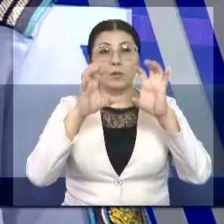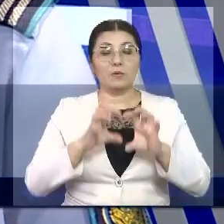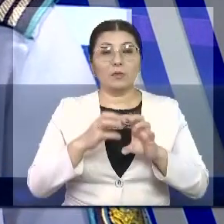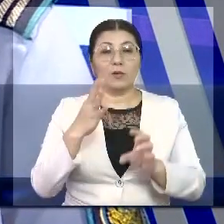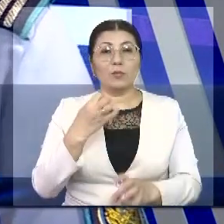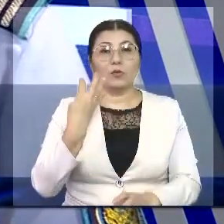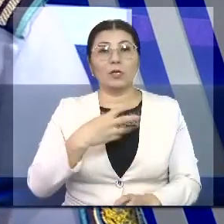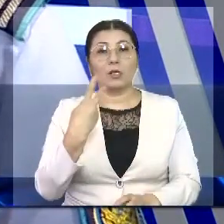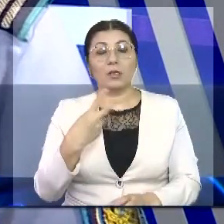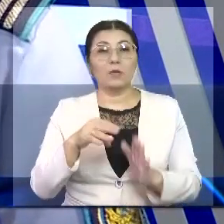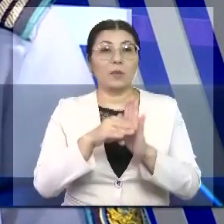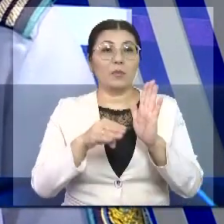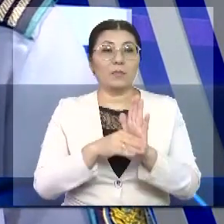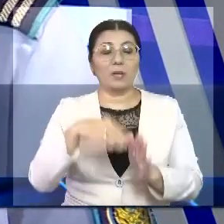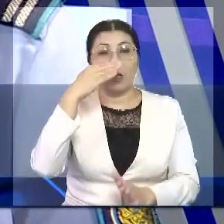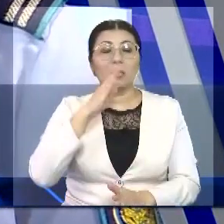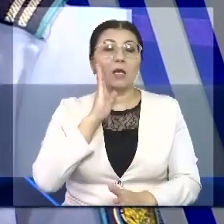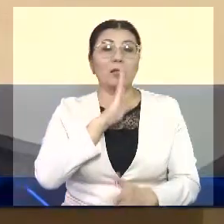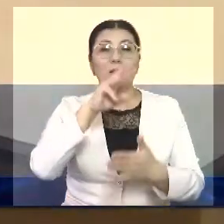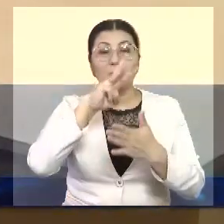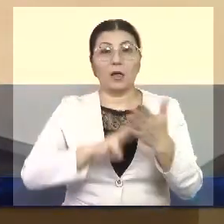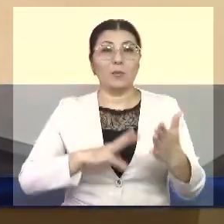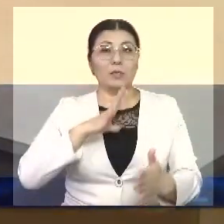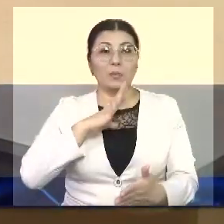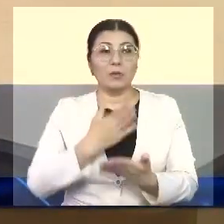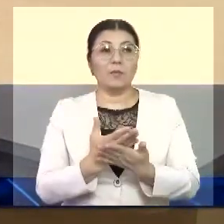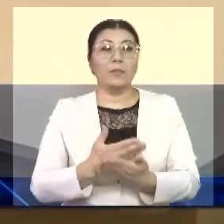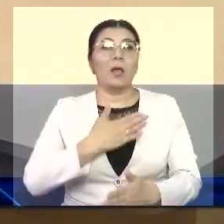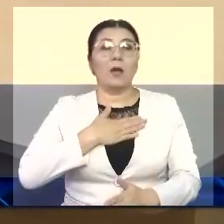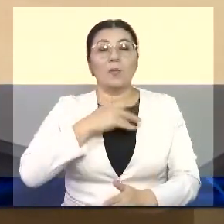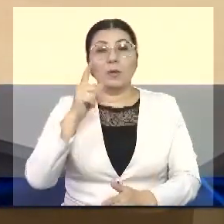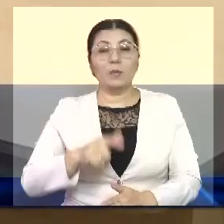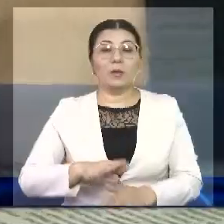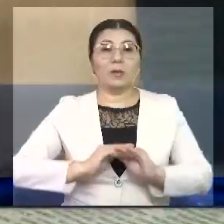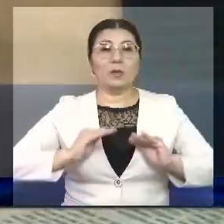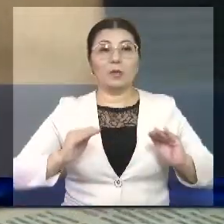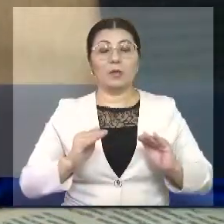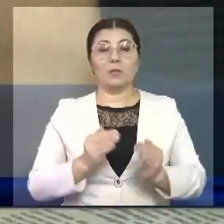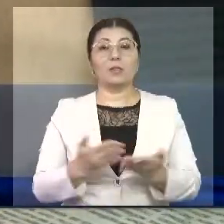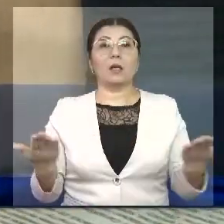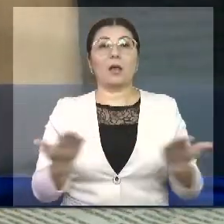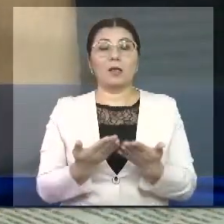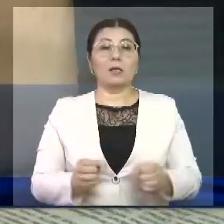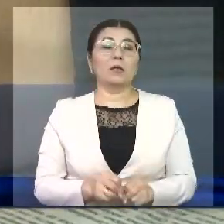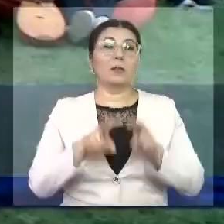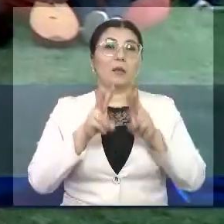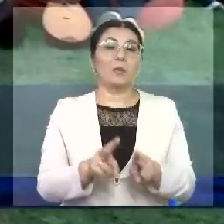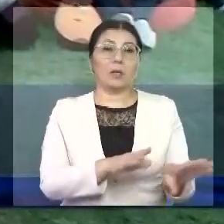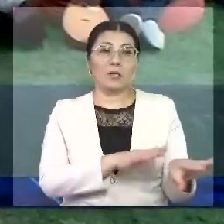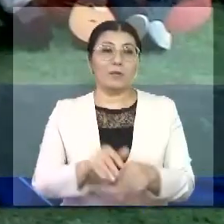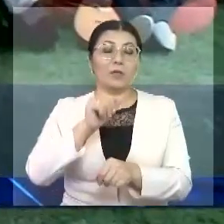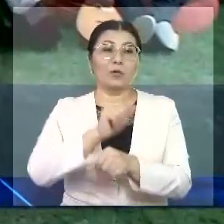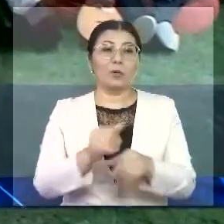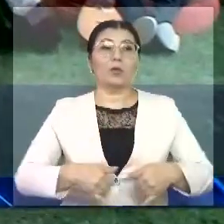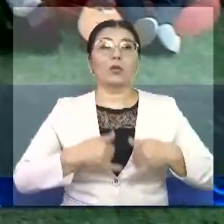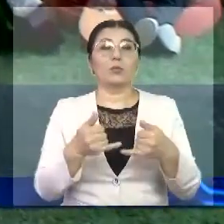442-ші бабы бойынша ата-аналарға айыппұл салынды. Ал қоғам белсенділері жас өспірімдер арасындағы қандай да бір қылмыстың алдын алу үшін